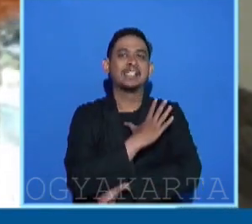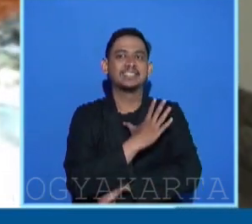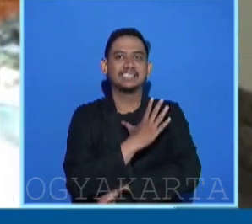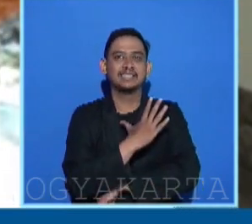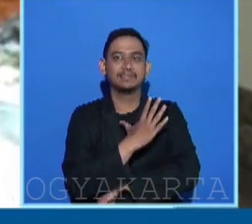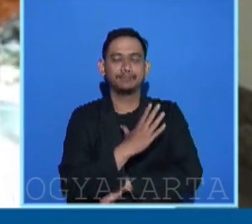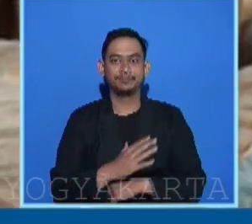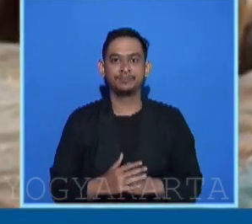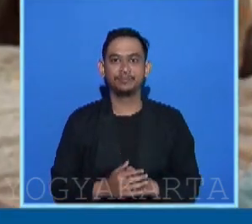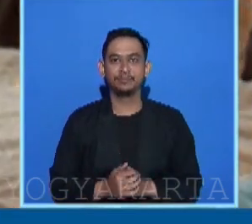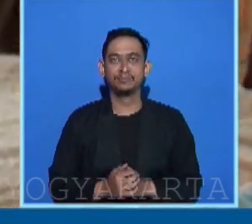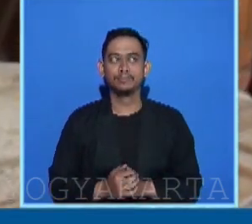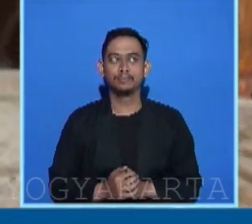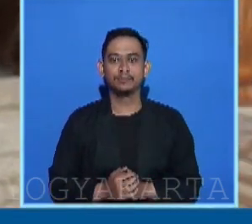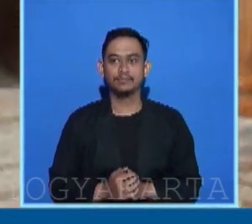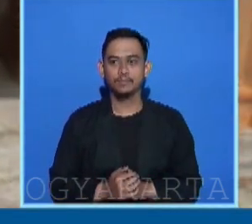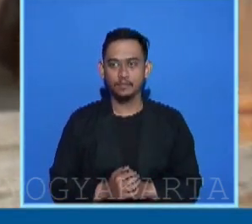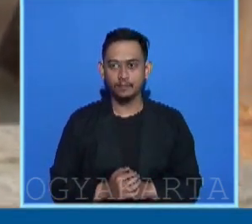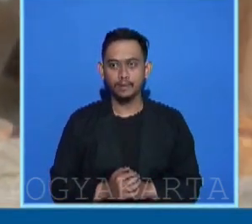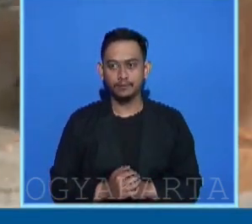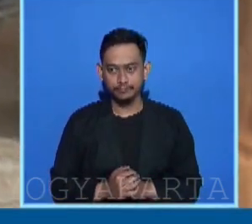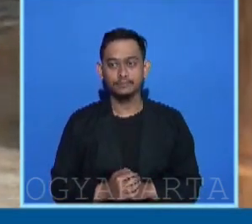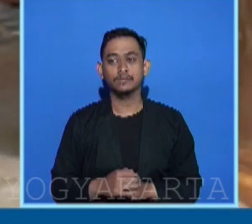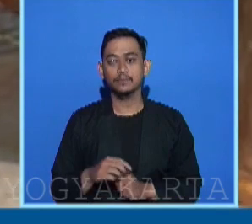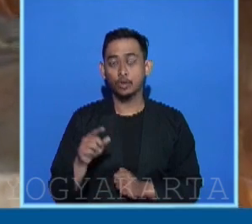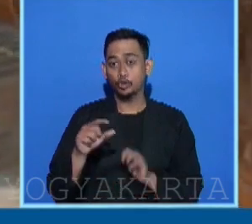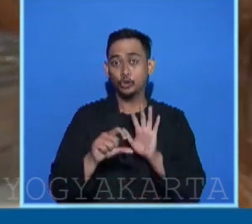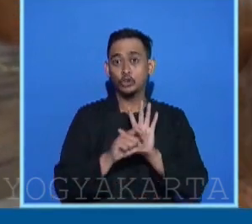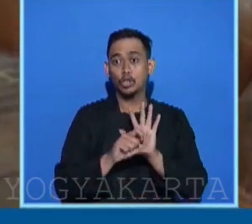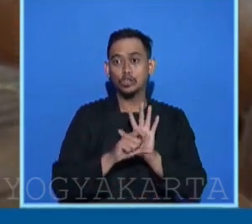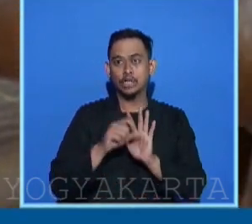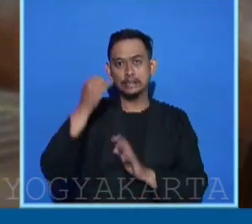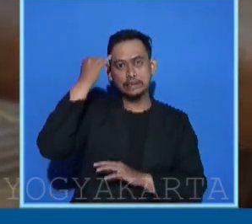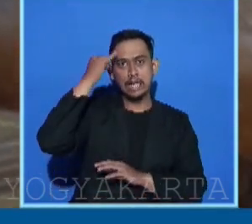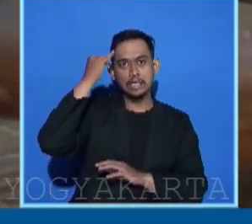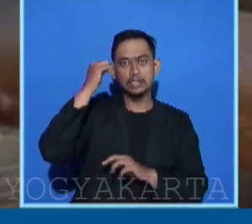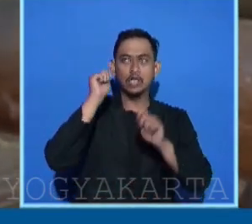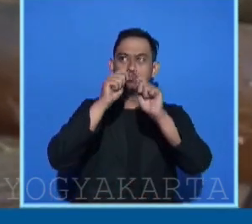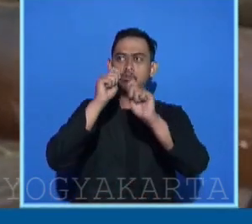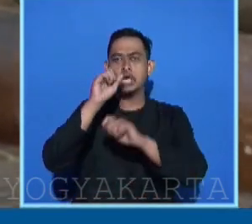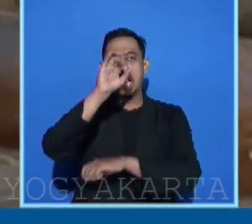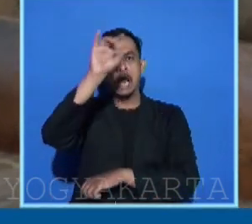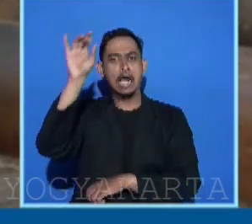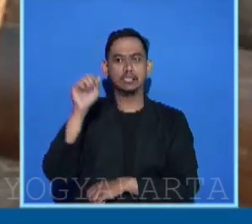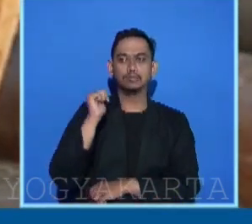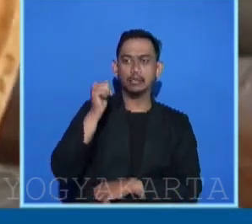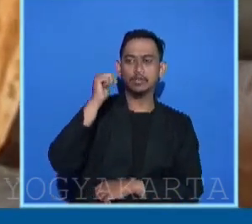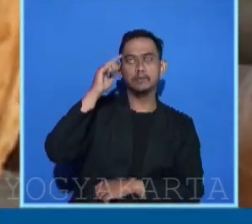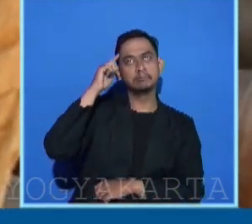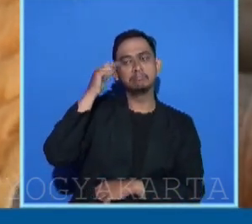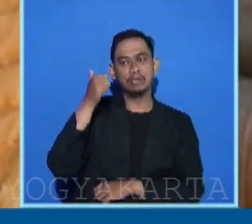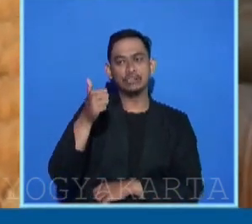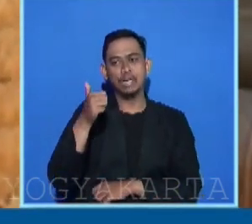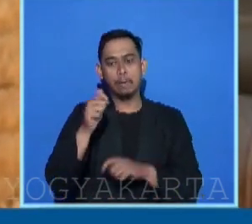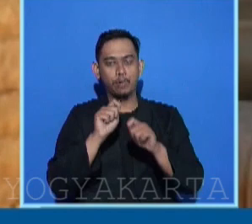sagetipun tentu akan menawi kawintenan penggali pun lebih segecok ide-ide Lan gambaran cakruk ingkang bade dipun damel saget Medal mekaten